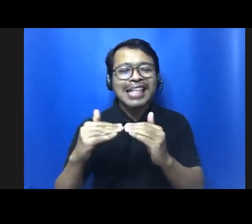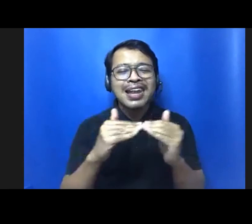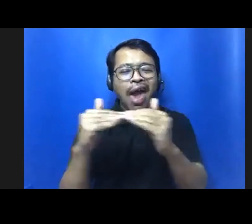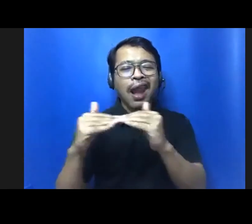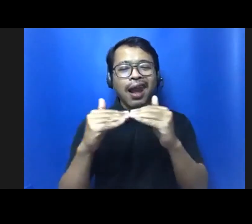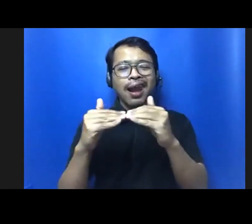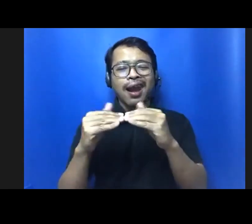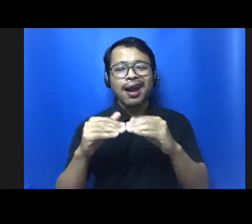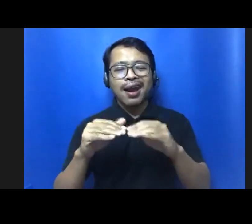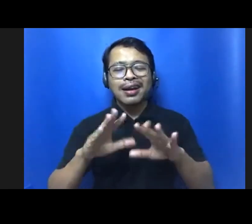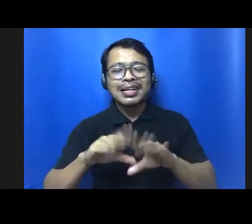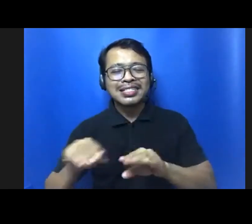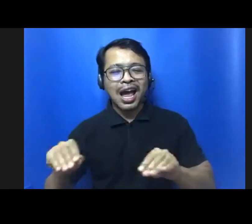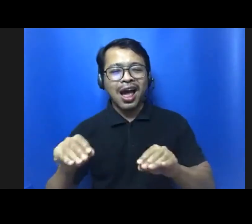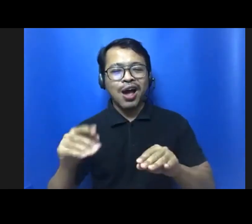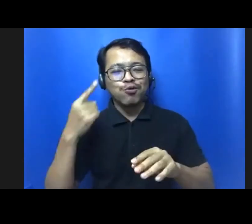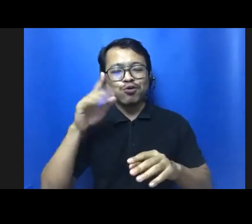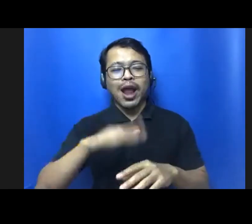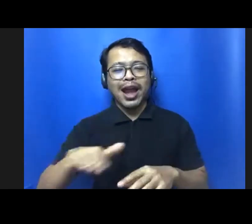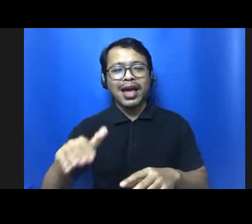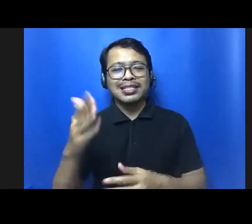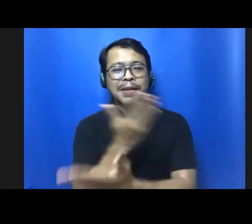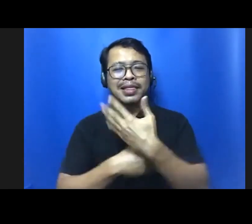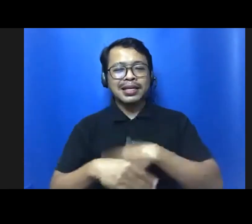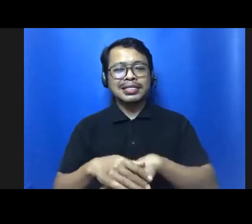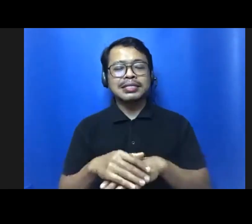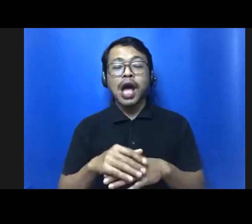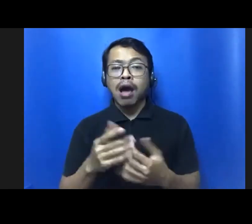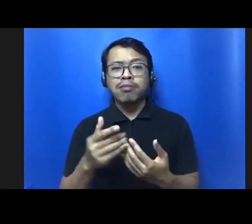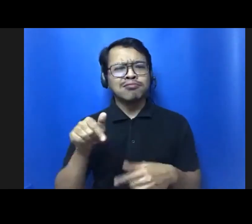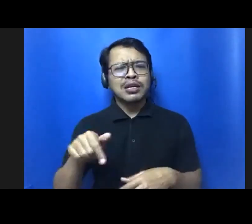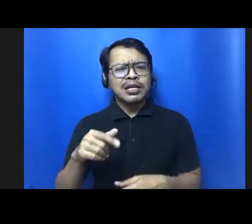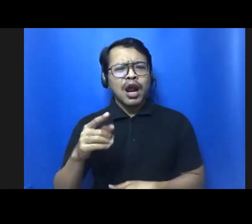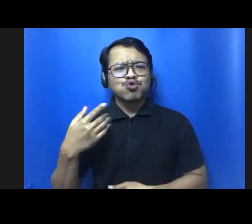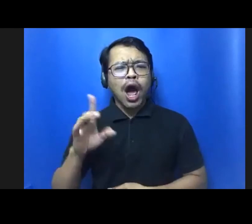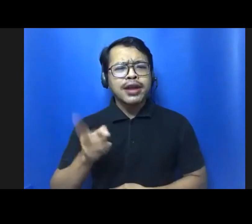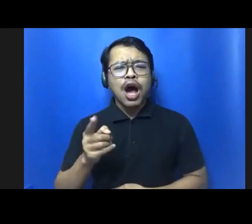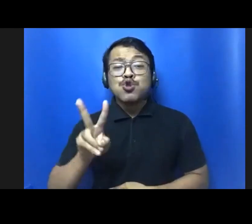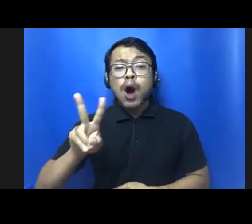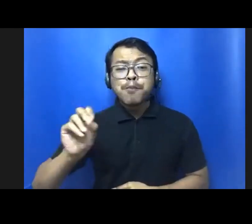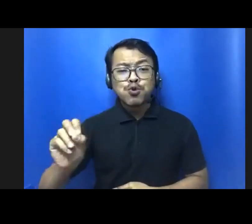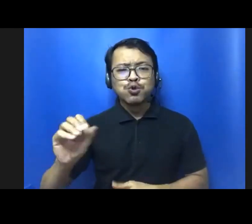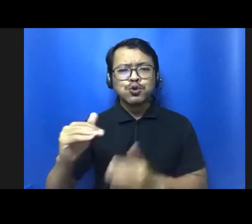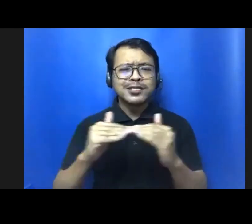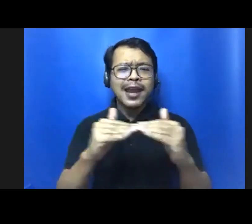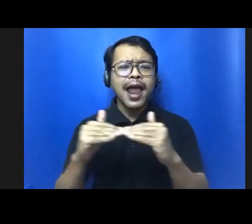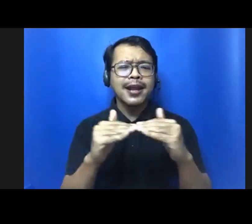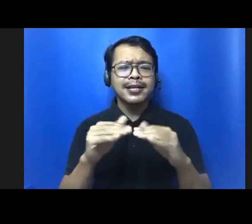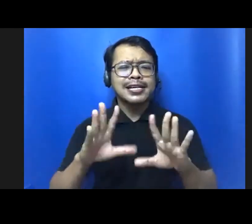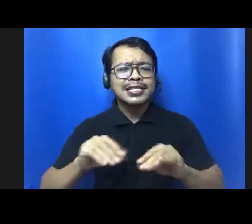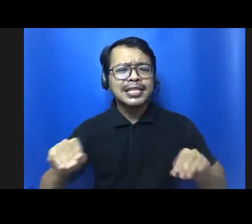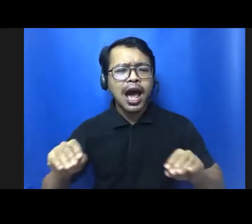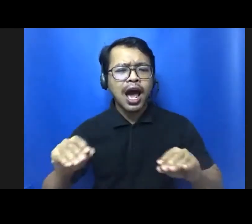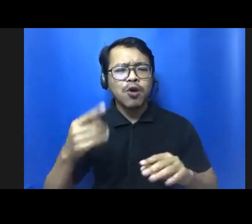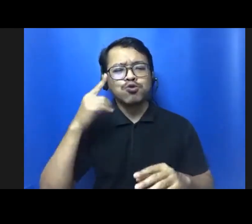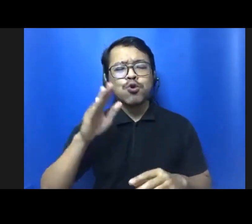dan sekarang sudah ada sekitar 20 standar kerja bagi penyandang disabilitas